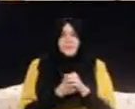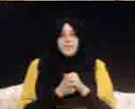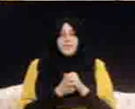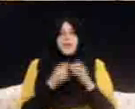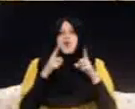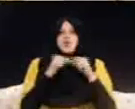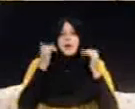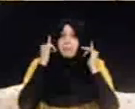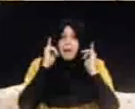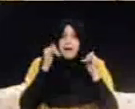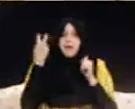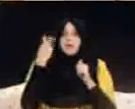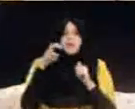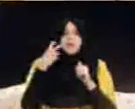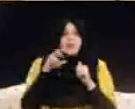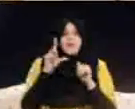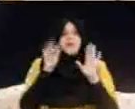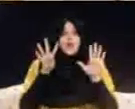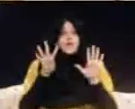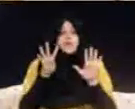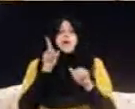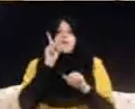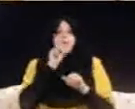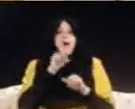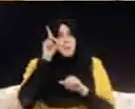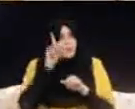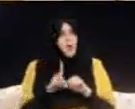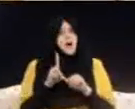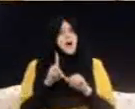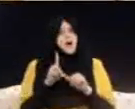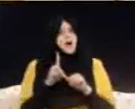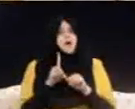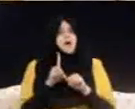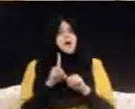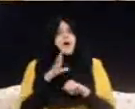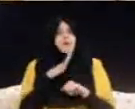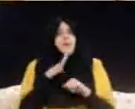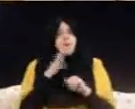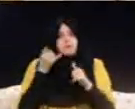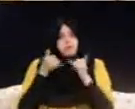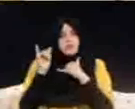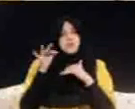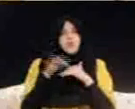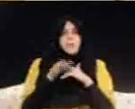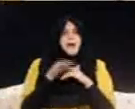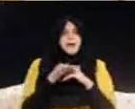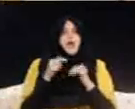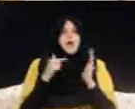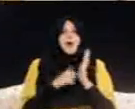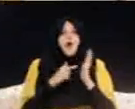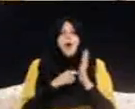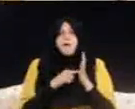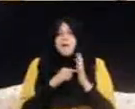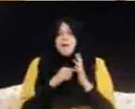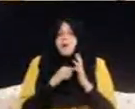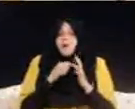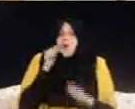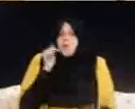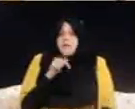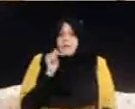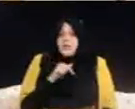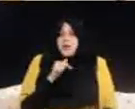الآية 229. متى تلجأ المرأة أو الزوجة إلى هذه النصوص؟ عند الضرورة،